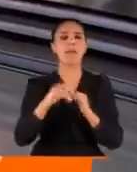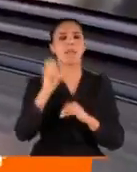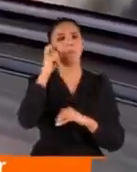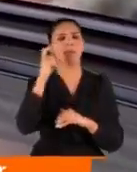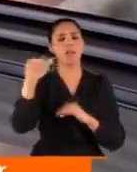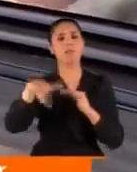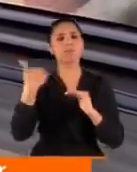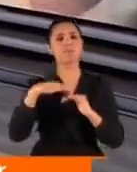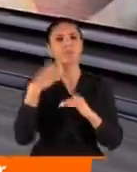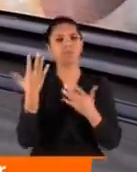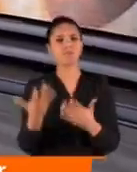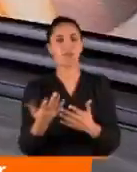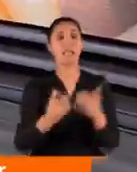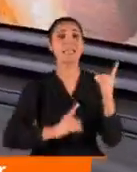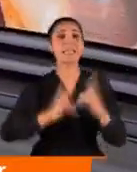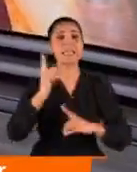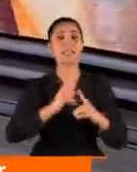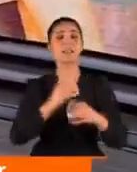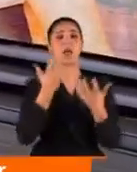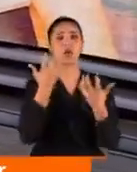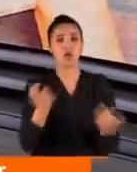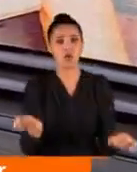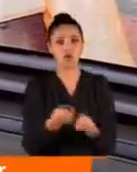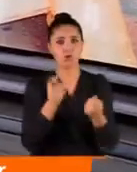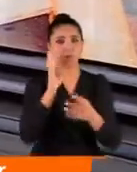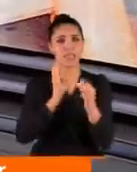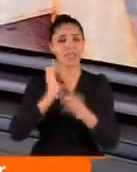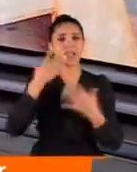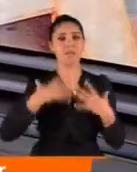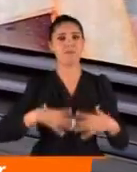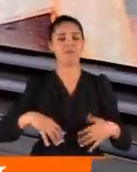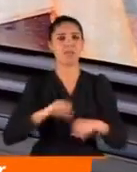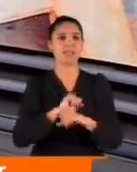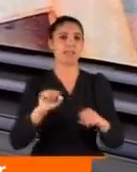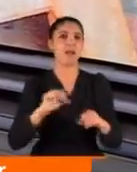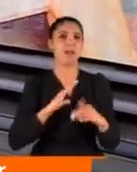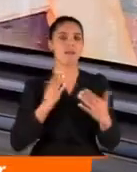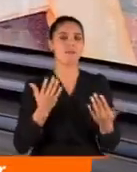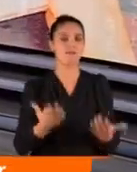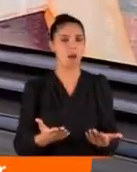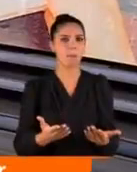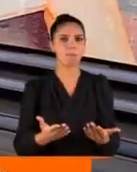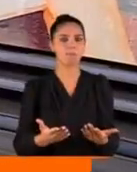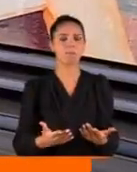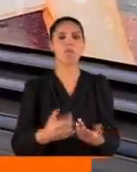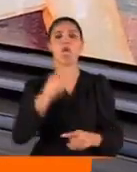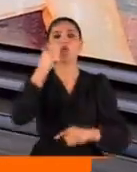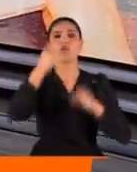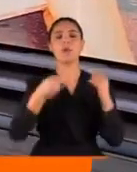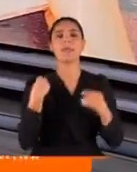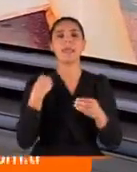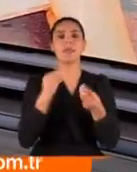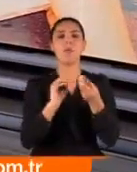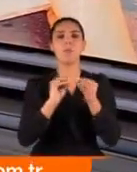kalıyoruz istemesek de. Tabii internette bunca yoğun mesainin insan bedeninde de bir karşılığı oluyor ister istemez. Çağımızın yeni